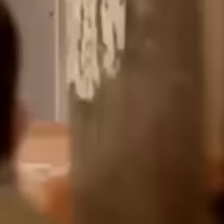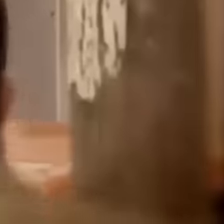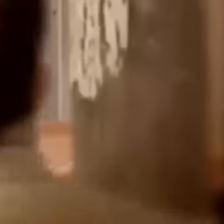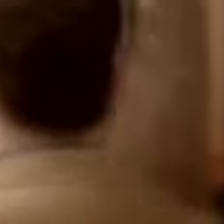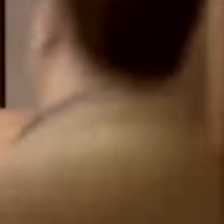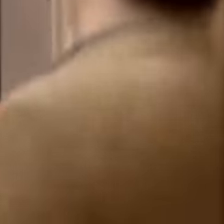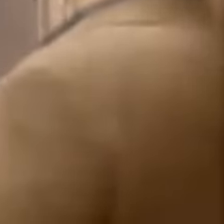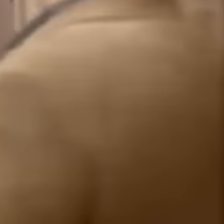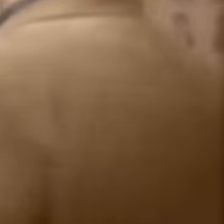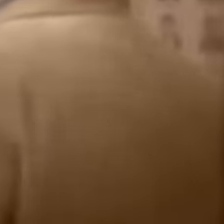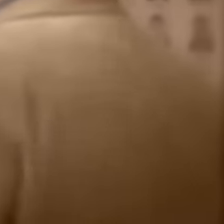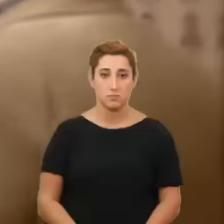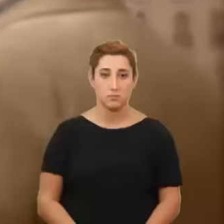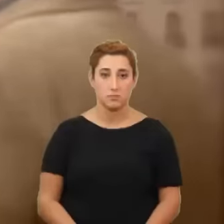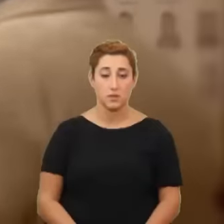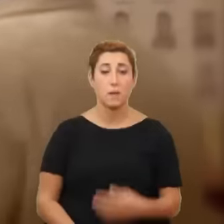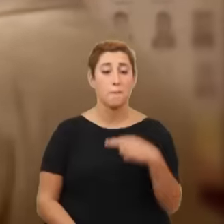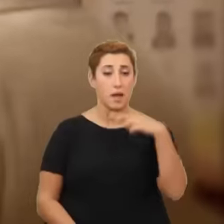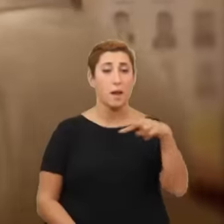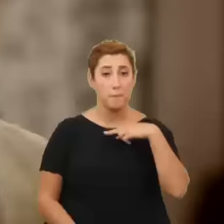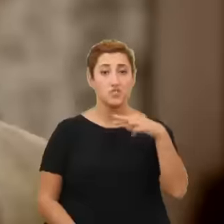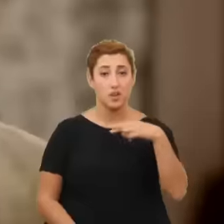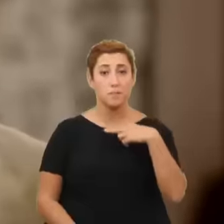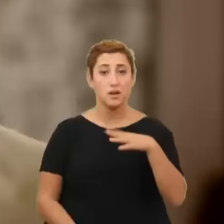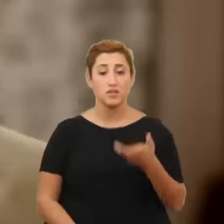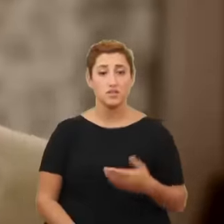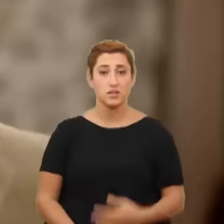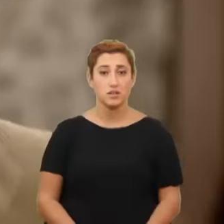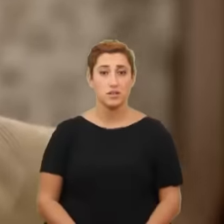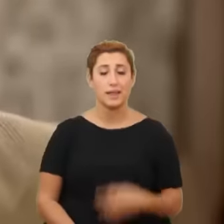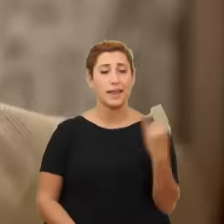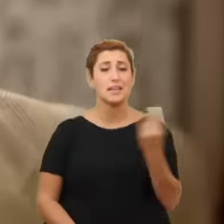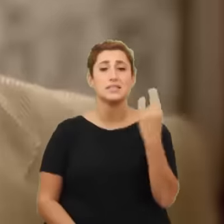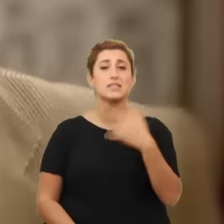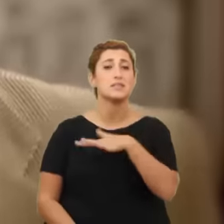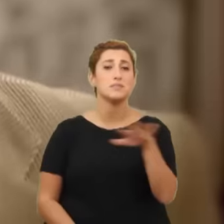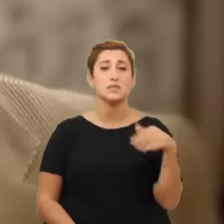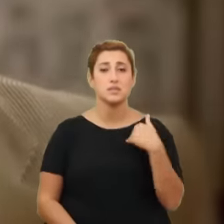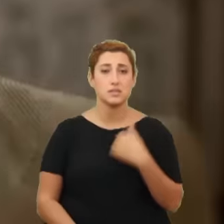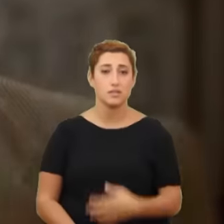Beraberce gezdik.